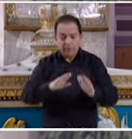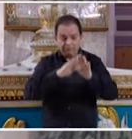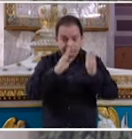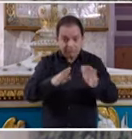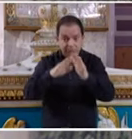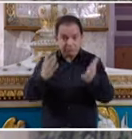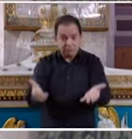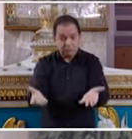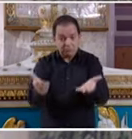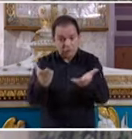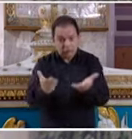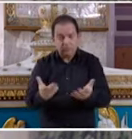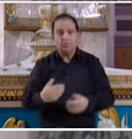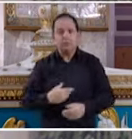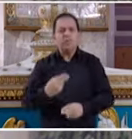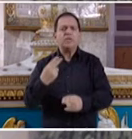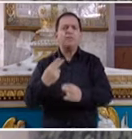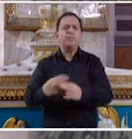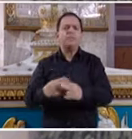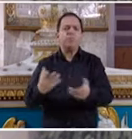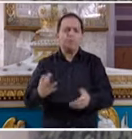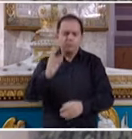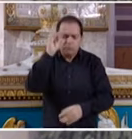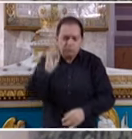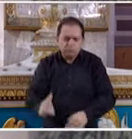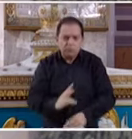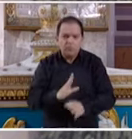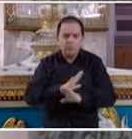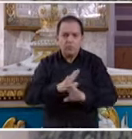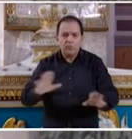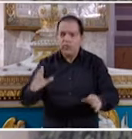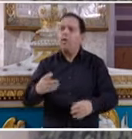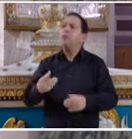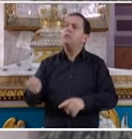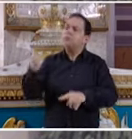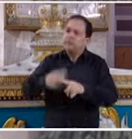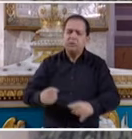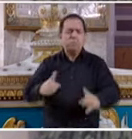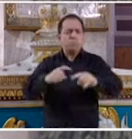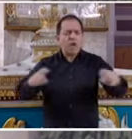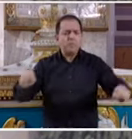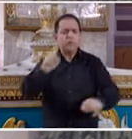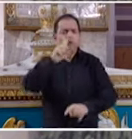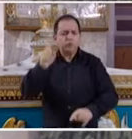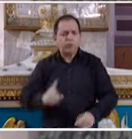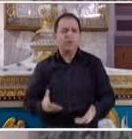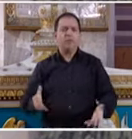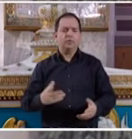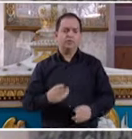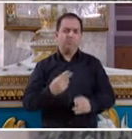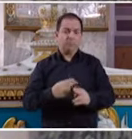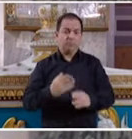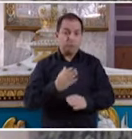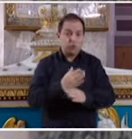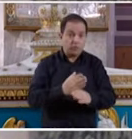Θεού στη ζωή μας, δηλαδή τα βασικά και στοιχειώδη είδη της διαβιώσεώς μας, το ψωμί και το κρασί,